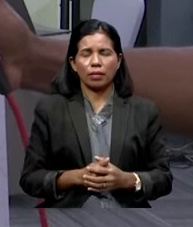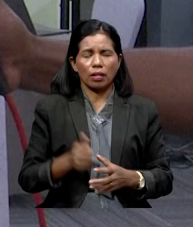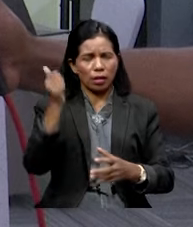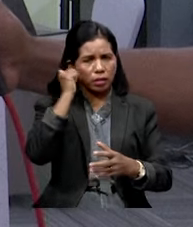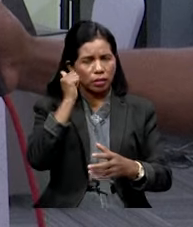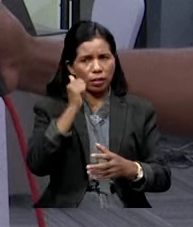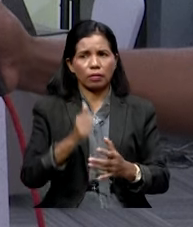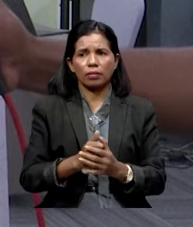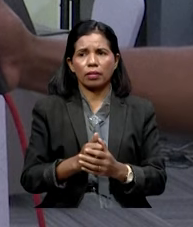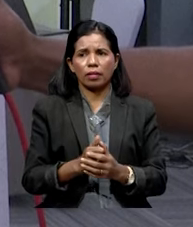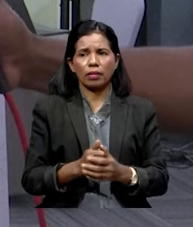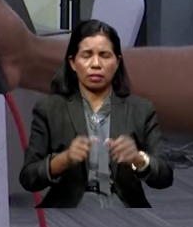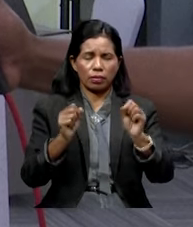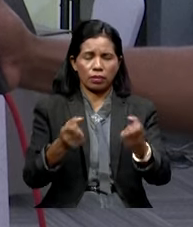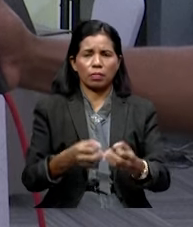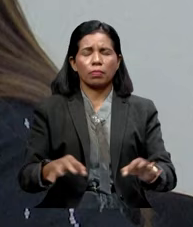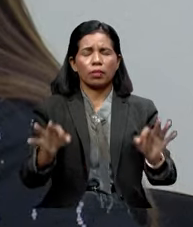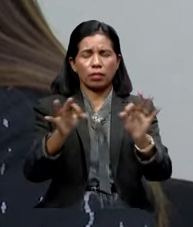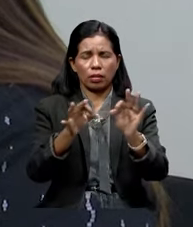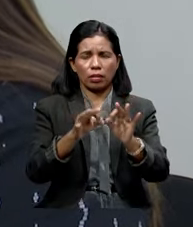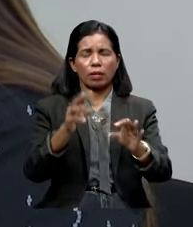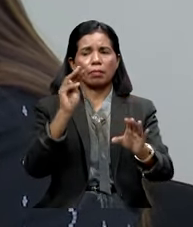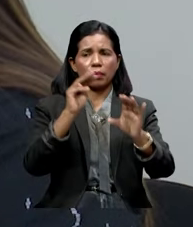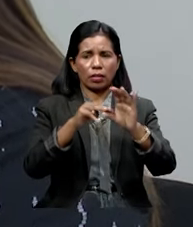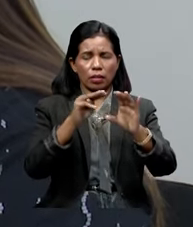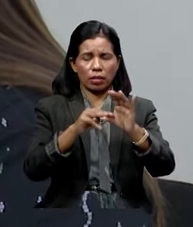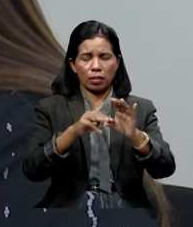diversifekonom potensi merado halal